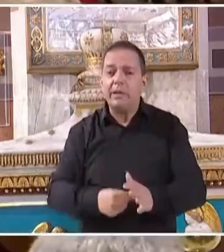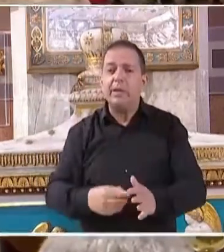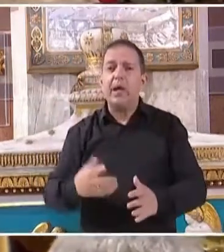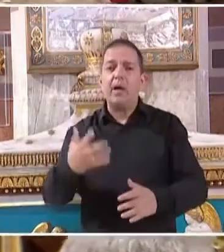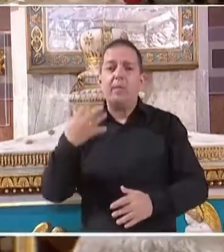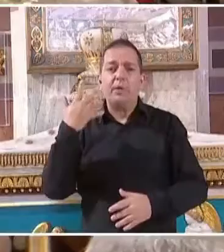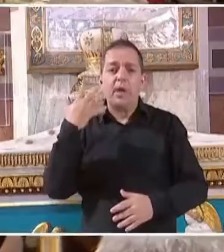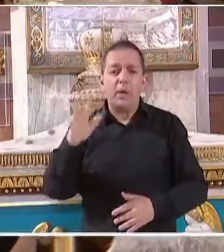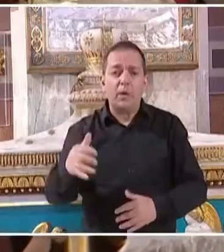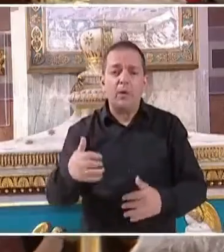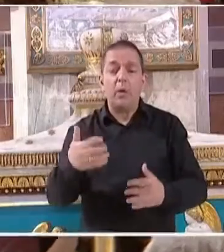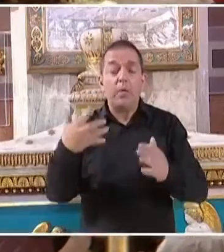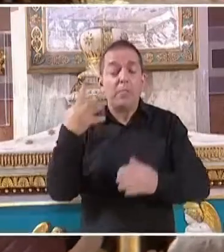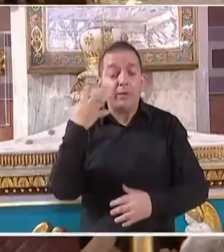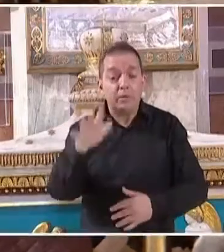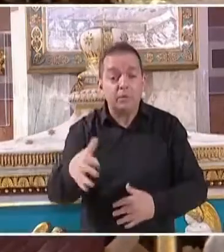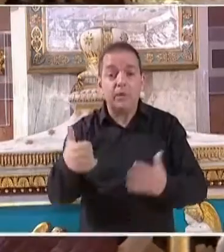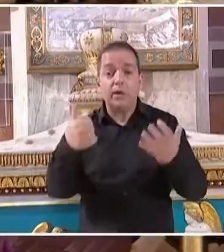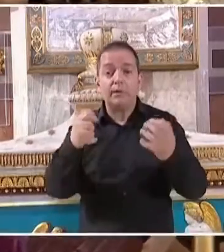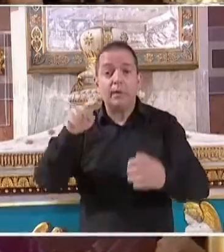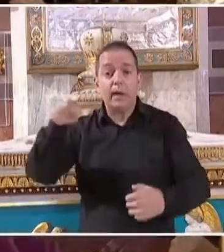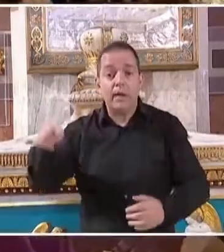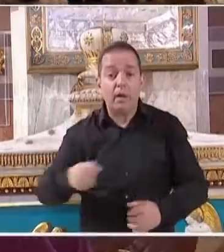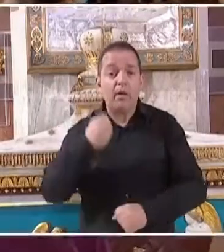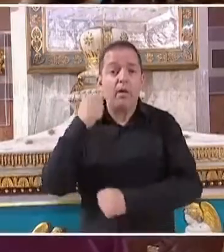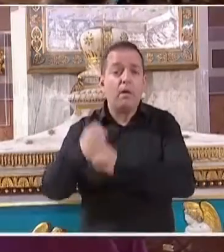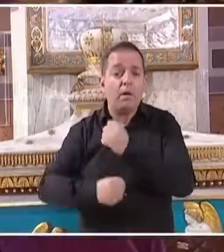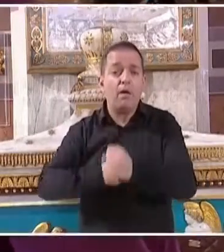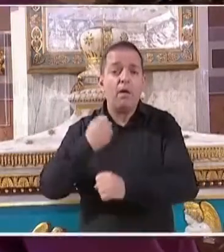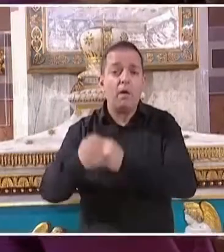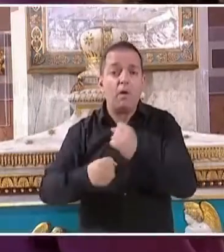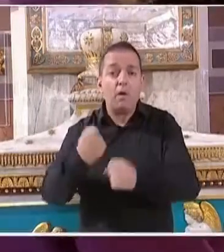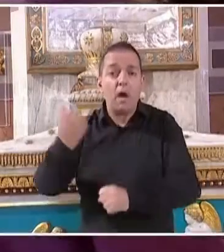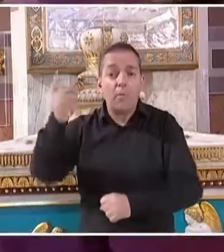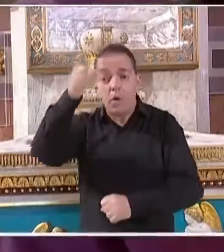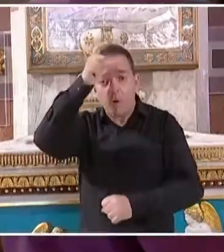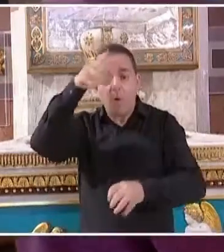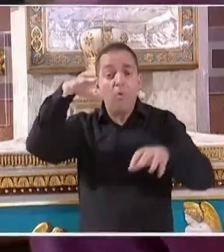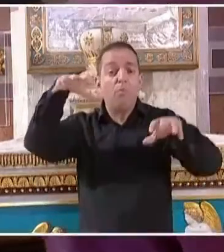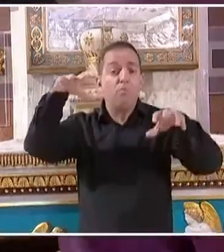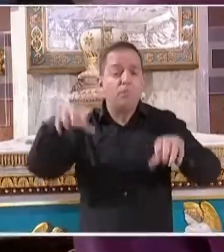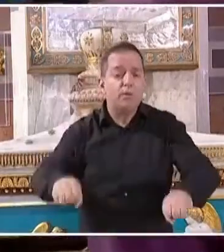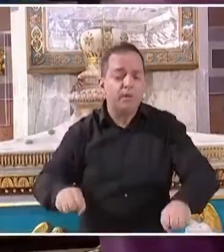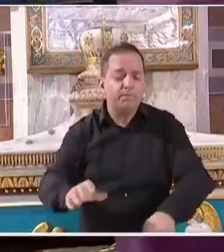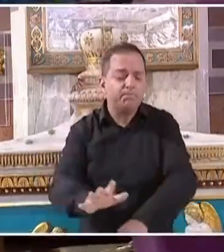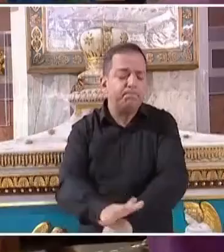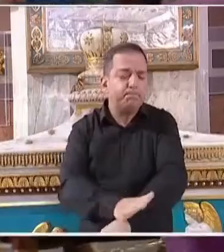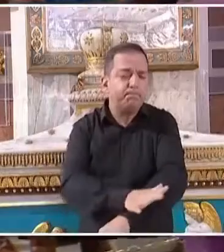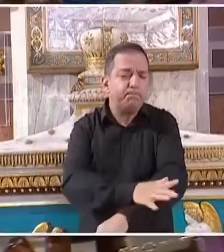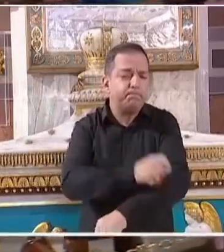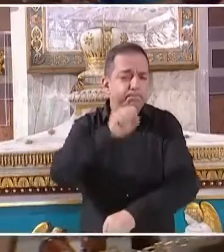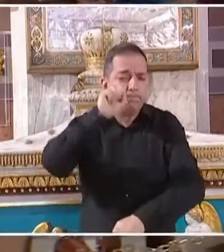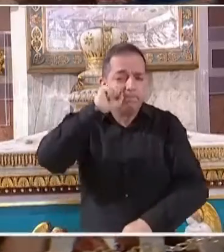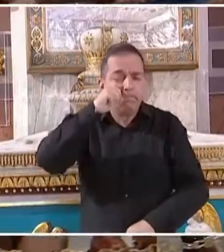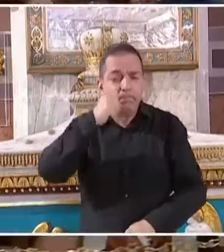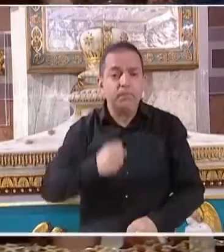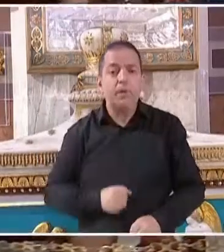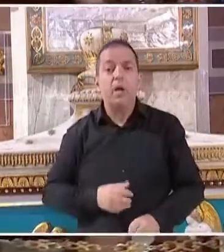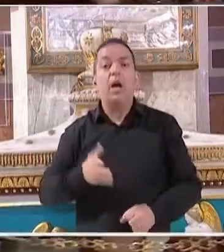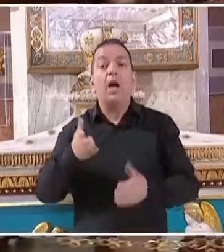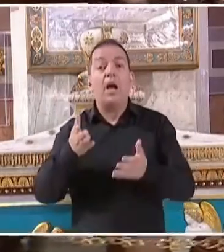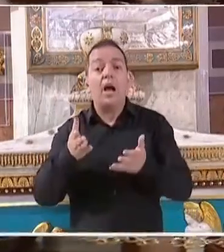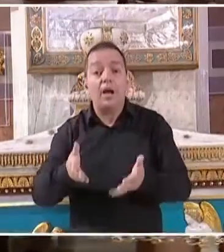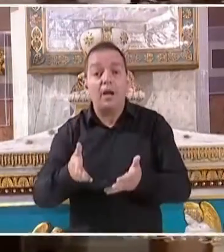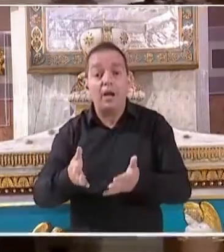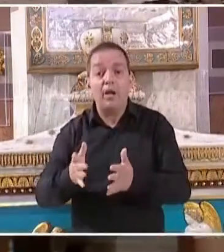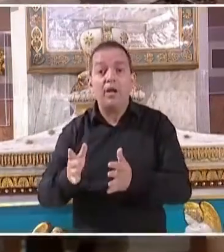569 έτη μετά το τραγικό εκείνο γεγονός. Η σωτηρία που εκπηγάζει